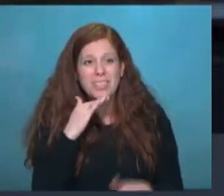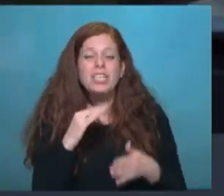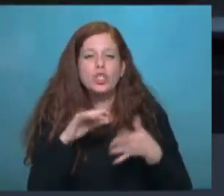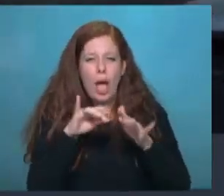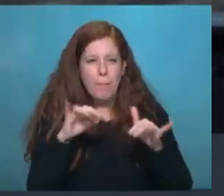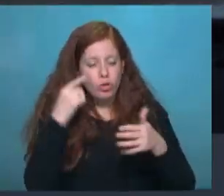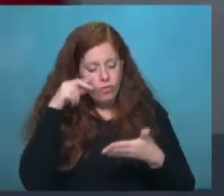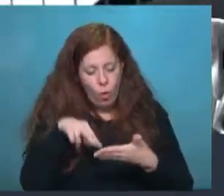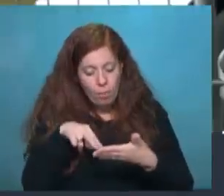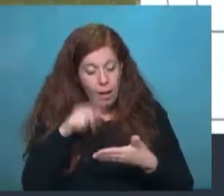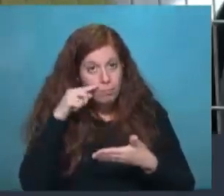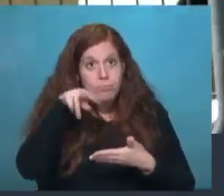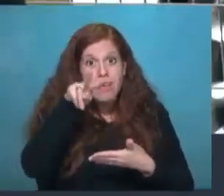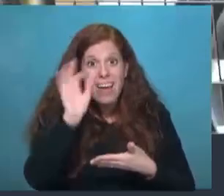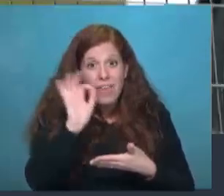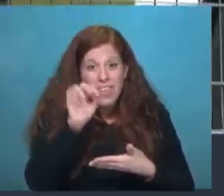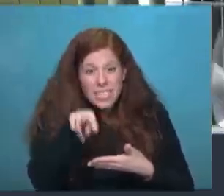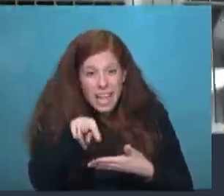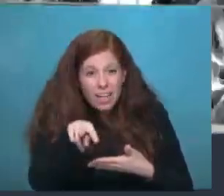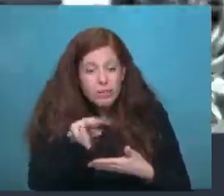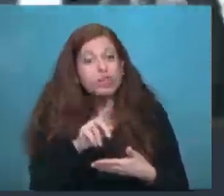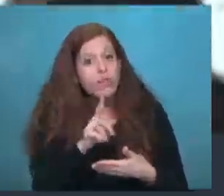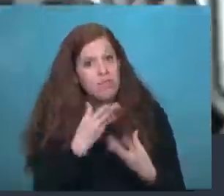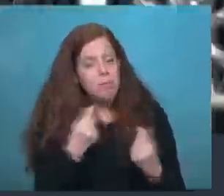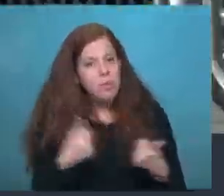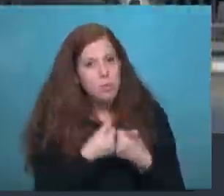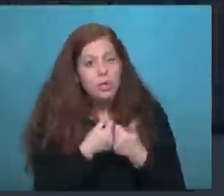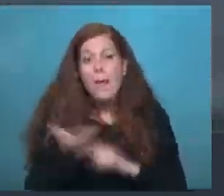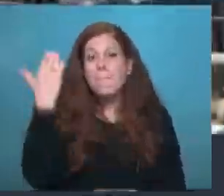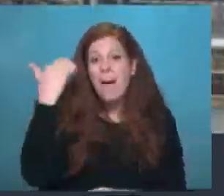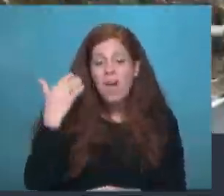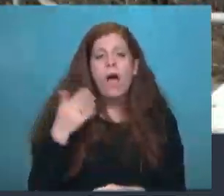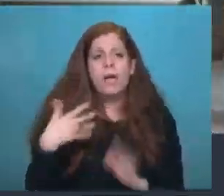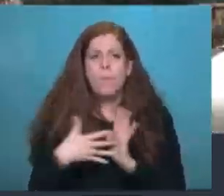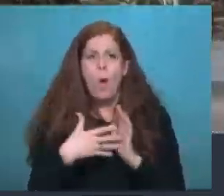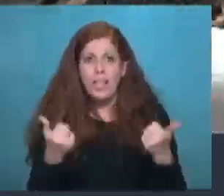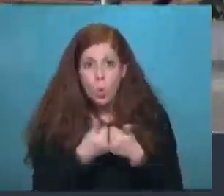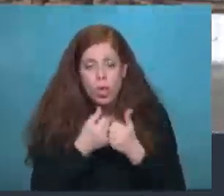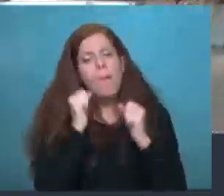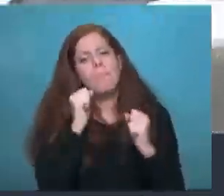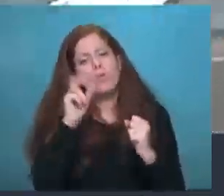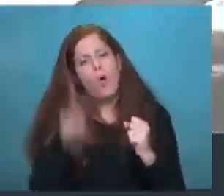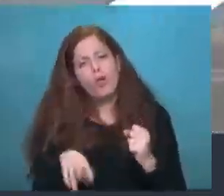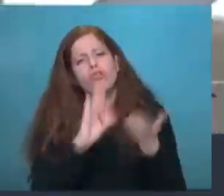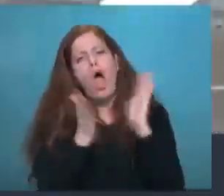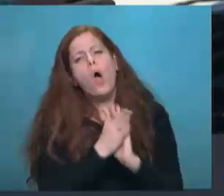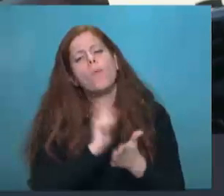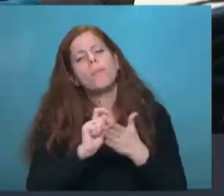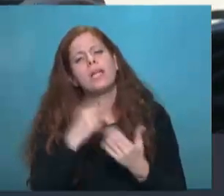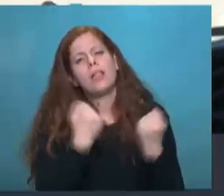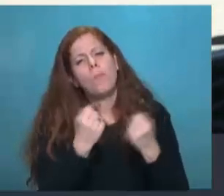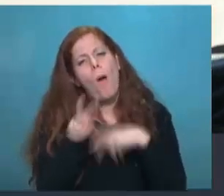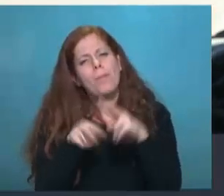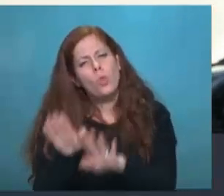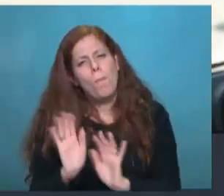על הכביש וללא מעט תאונות. בעבר, כשבוחן עשה תאונה, היה לו ביטוח, והכל היה מטופל במשרד התחבורה. אבל